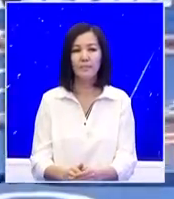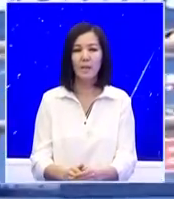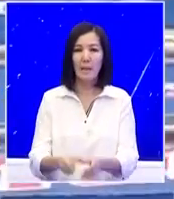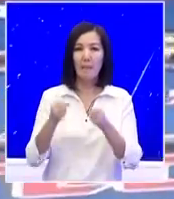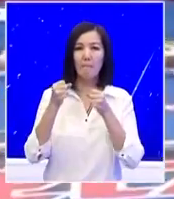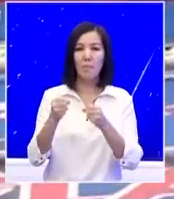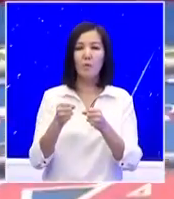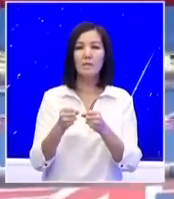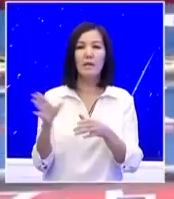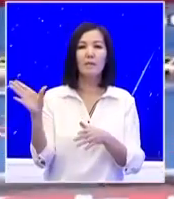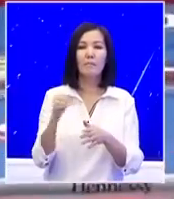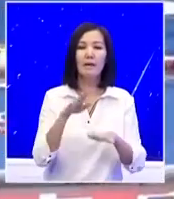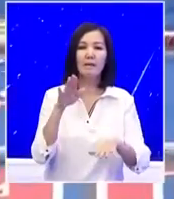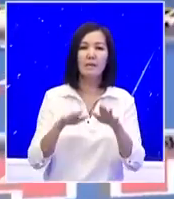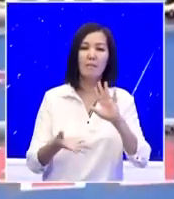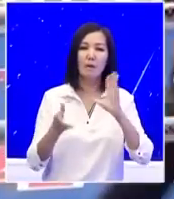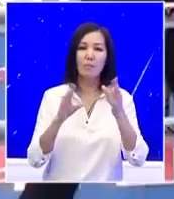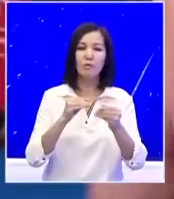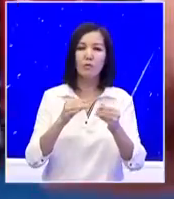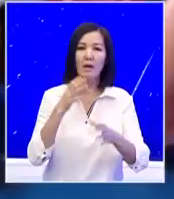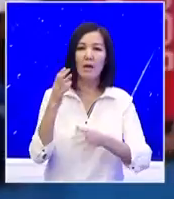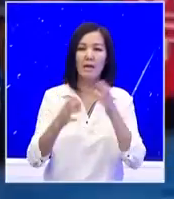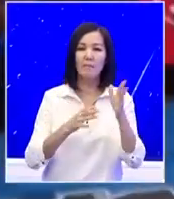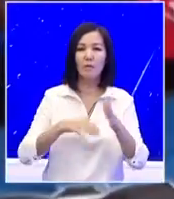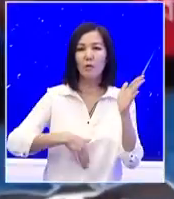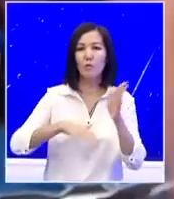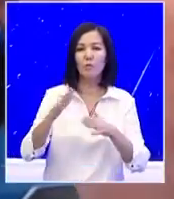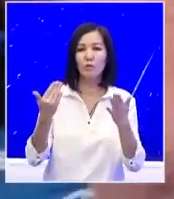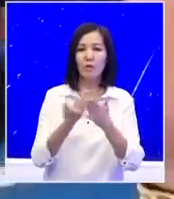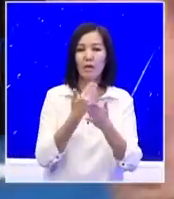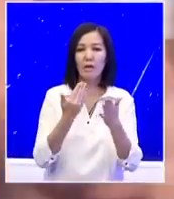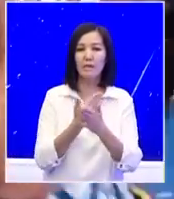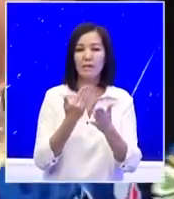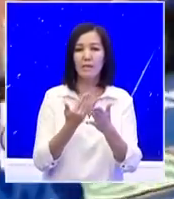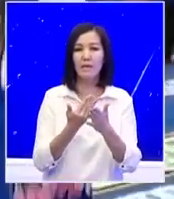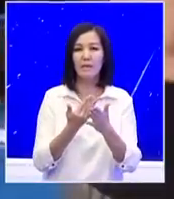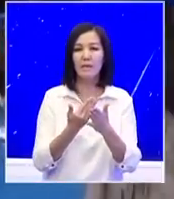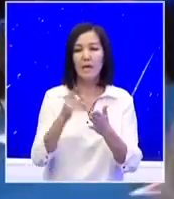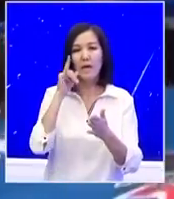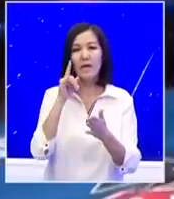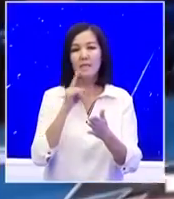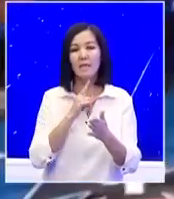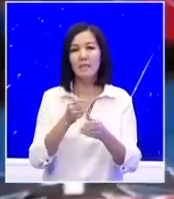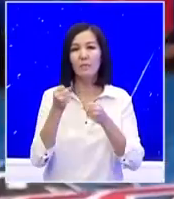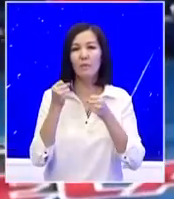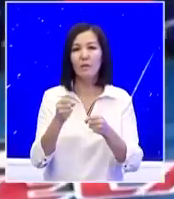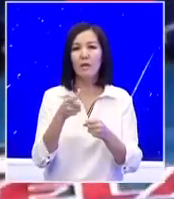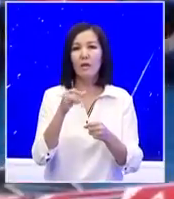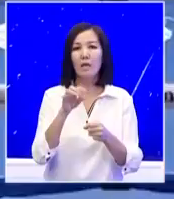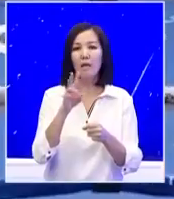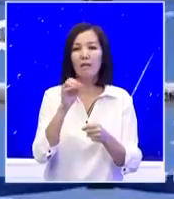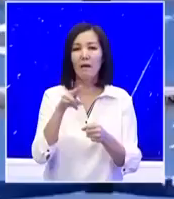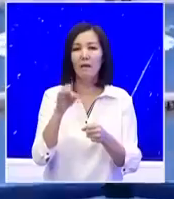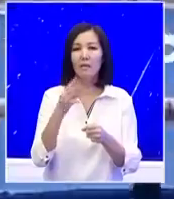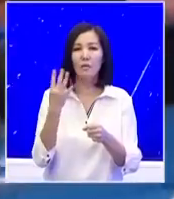Боксред порталы барлық салмақ бойынша әлемдегі үздік боксшылардың рейтингін жаңартты. Оның нәтижесі бойынша қазақстандық былғары қолғап шебері Геннадий